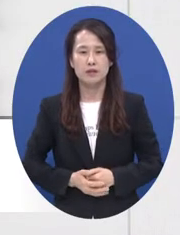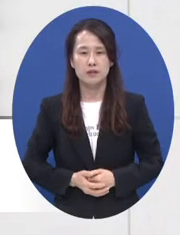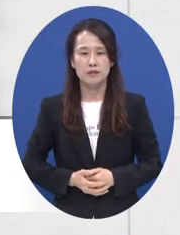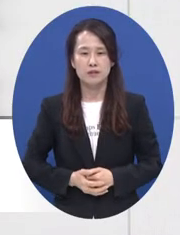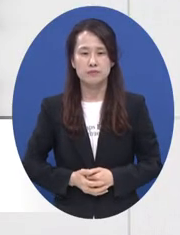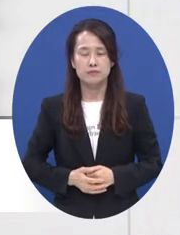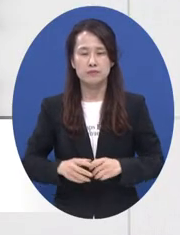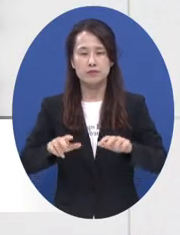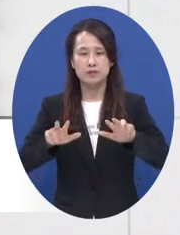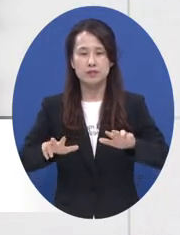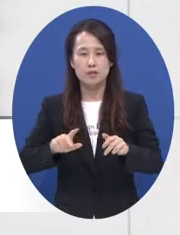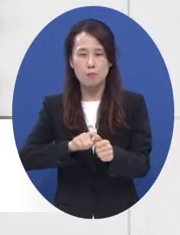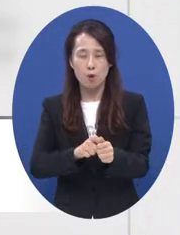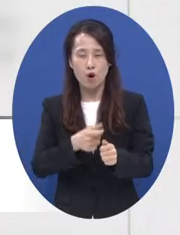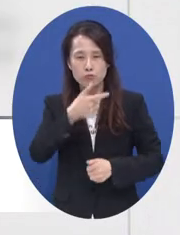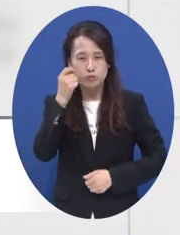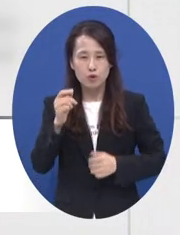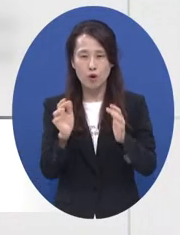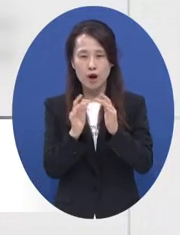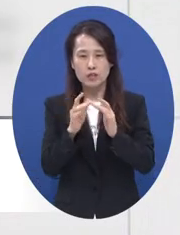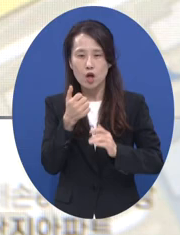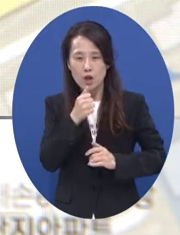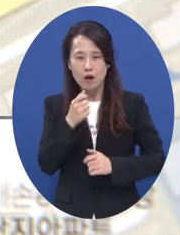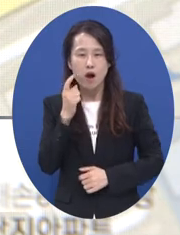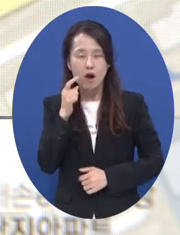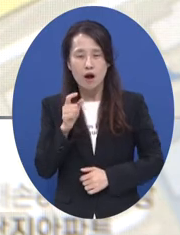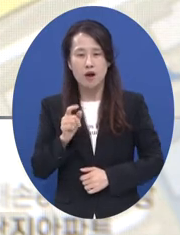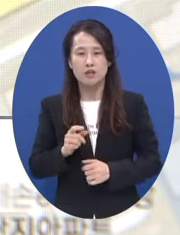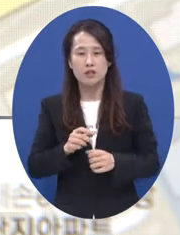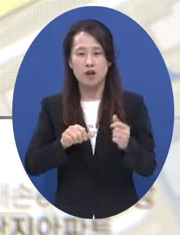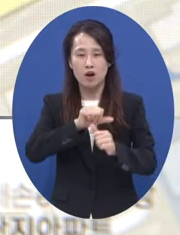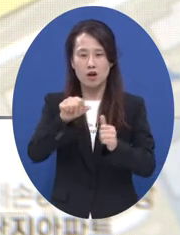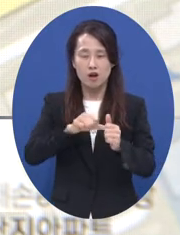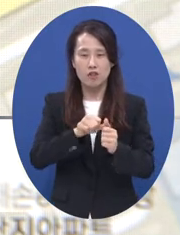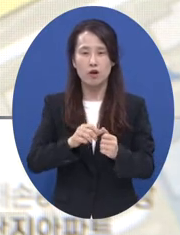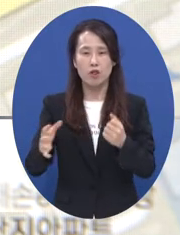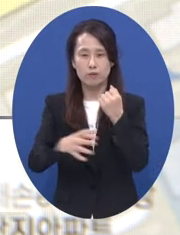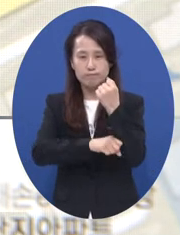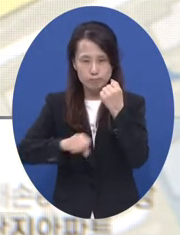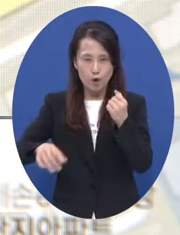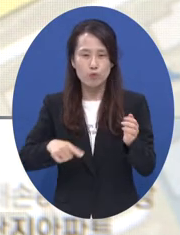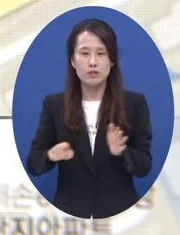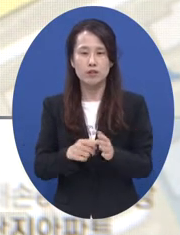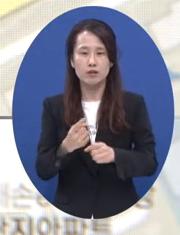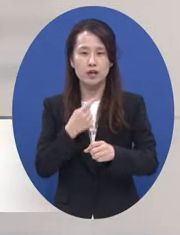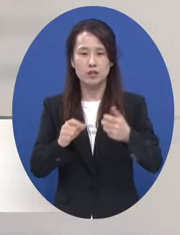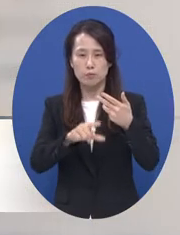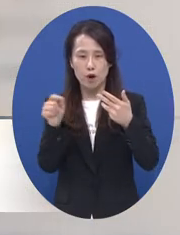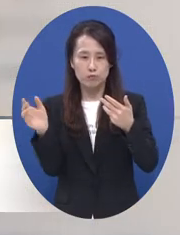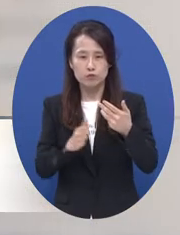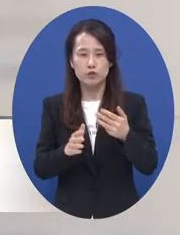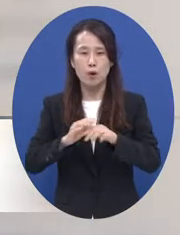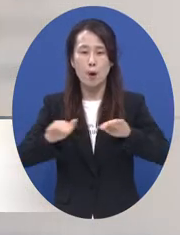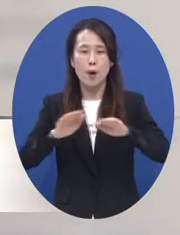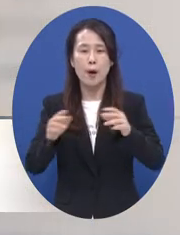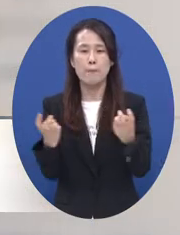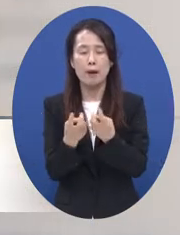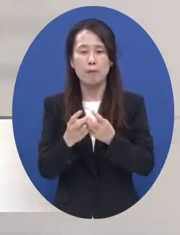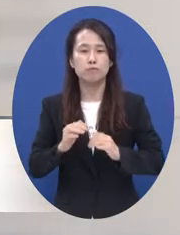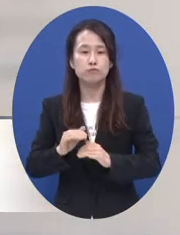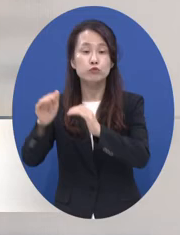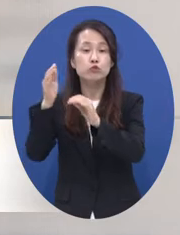경들은 현재 처벌 규정이 미흡한 인터넷 부동산 허위매물 영업행위를 뿌리뽑기 위해 지난해 8월부터 대책을 추진했습니다